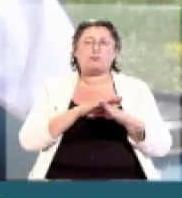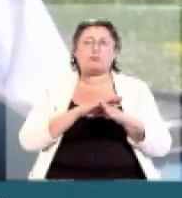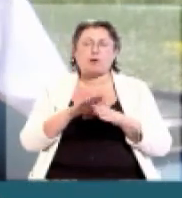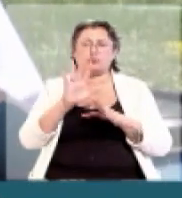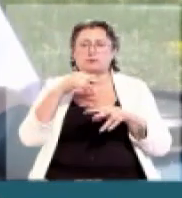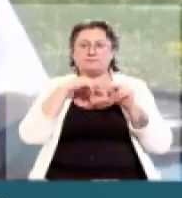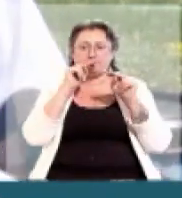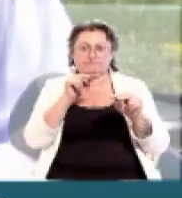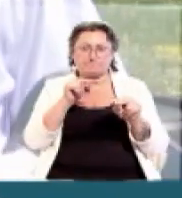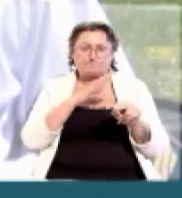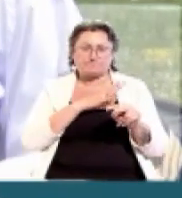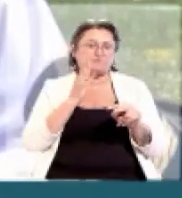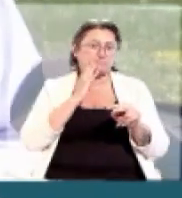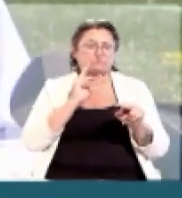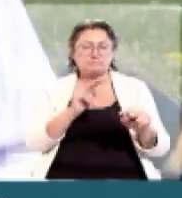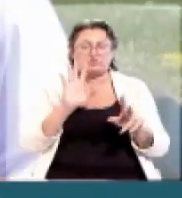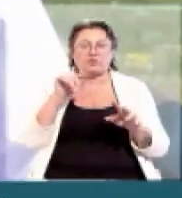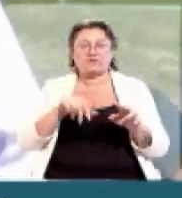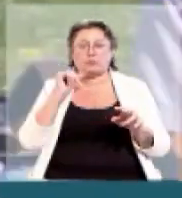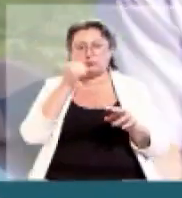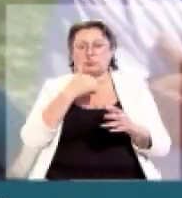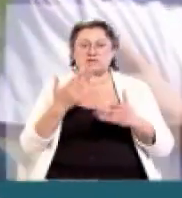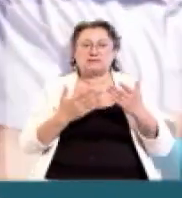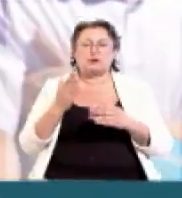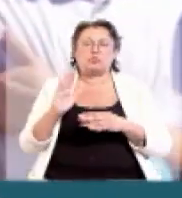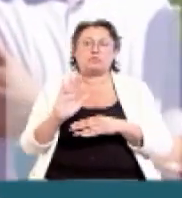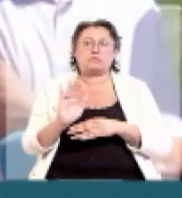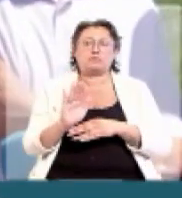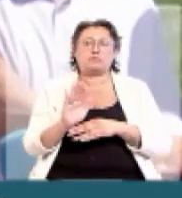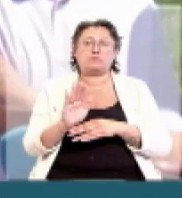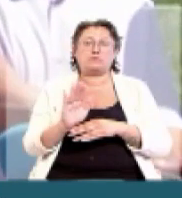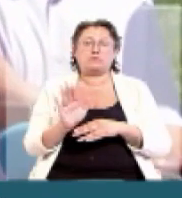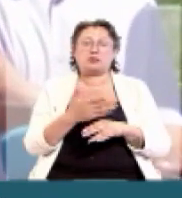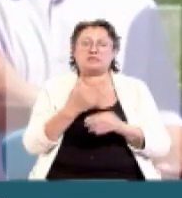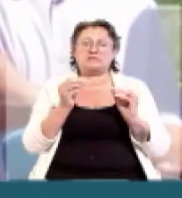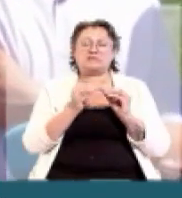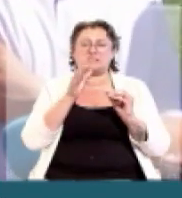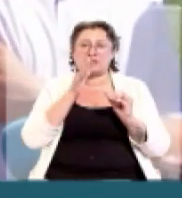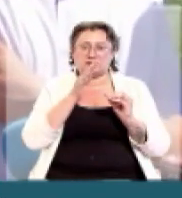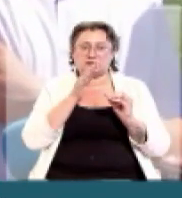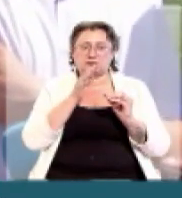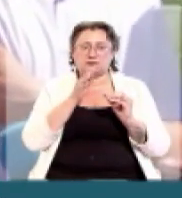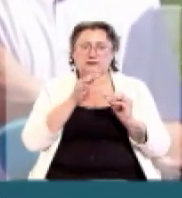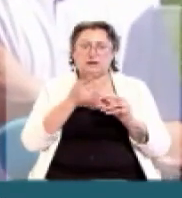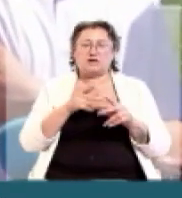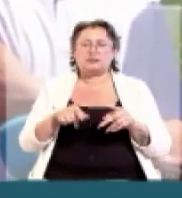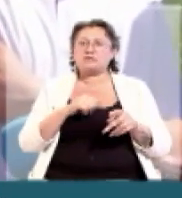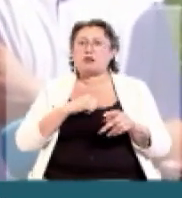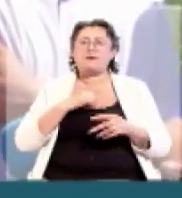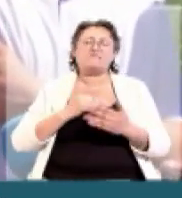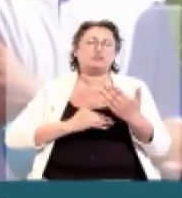держали. И надо сказать, что в текущем году, если брать вот наше десятилетие прошедшее, то это самый высокий